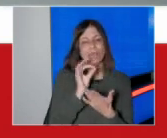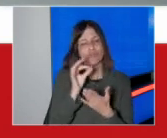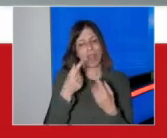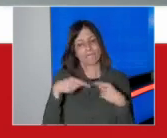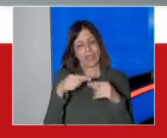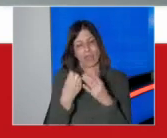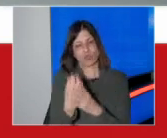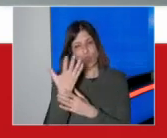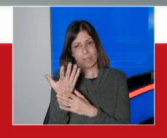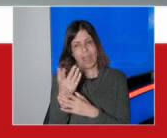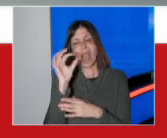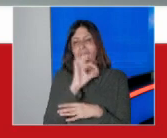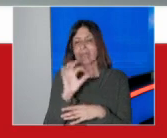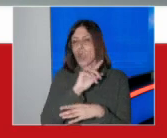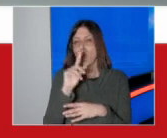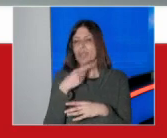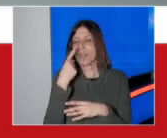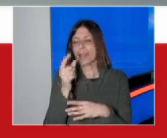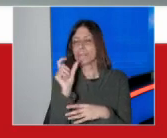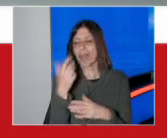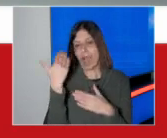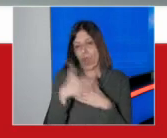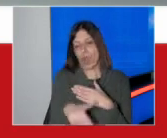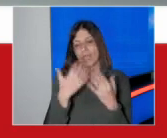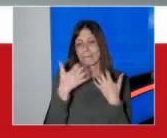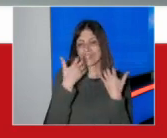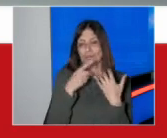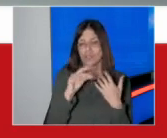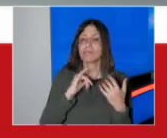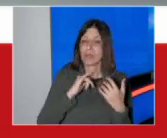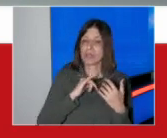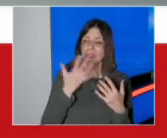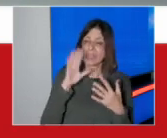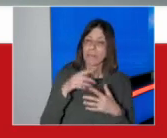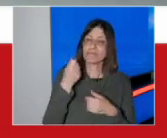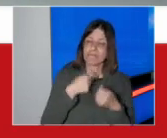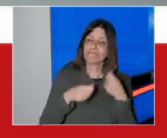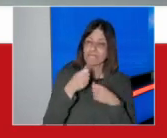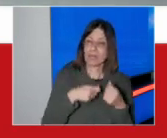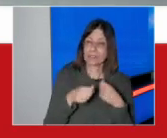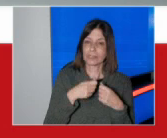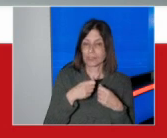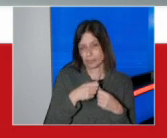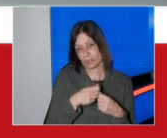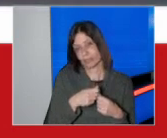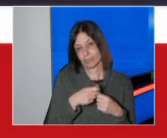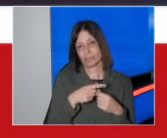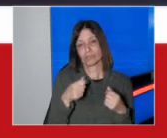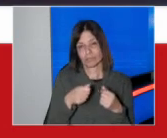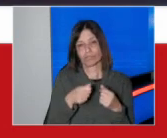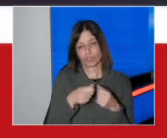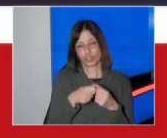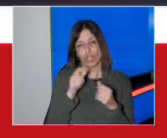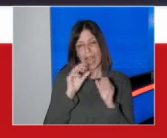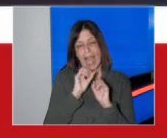שהוקמה, עדיין לא נאמרה המילה האחרונה בפרשה הזאת, מעניין גם איך כלכליסט התמודד סביב כן. כל החשיפה הזאת.